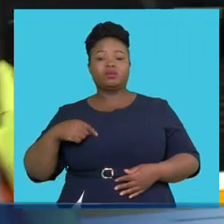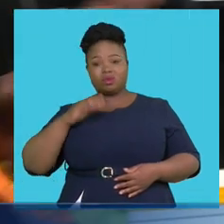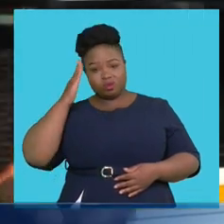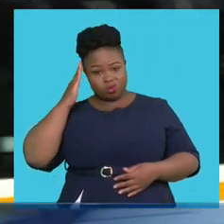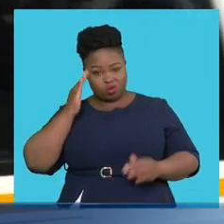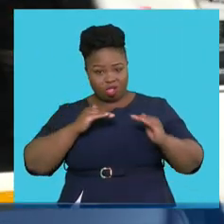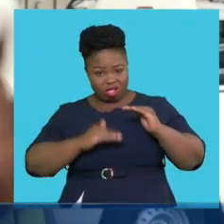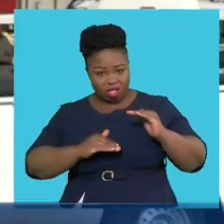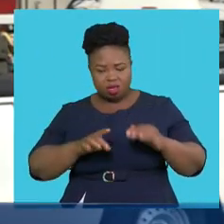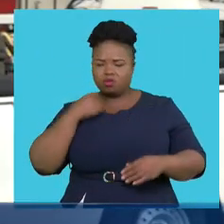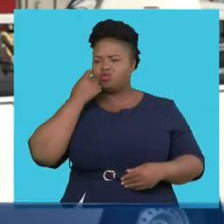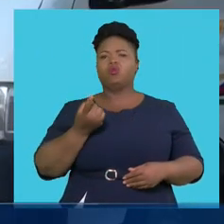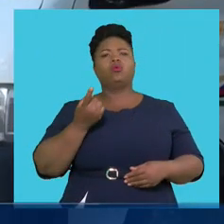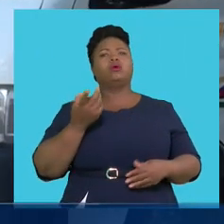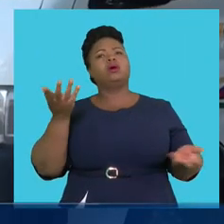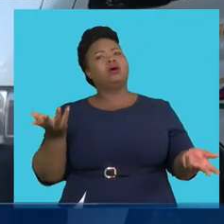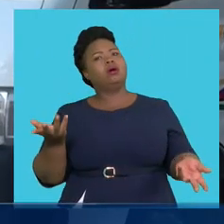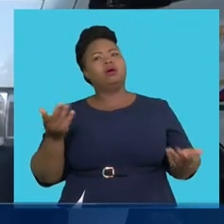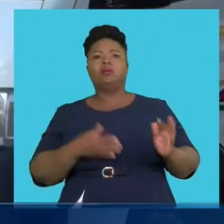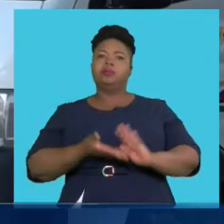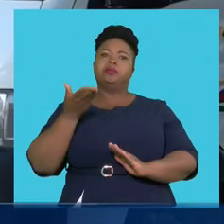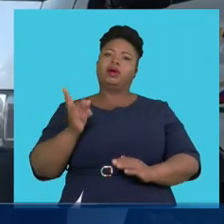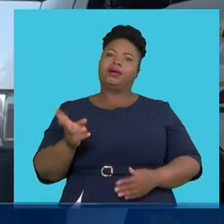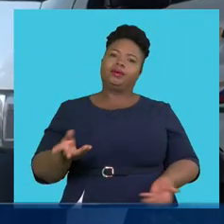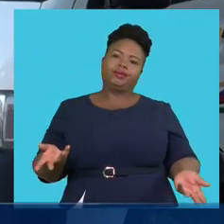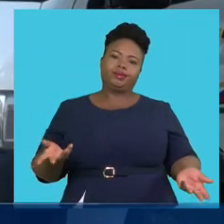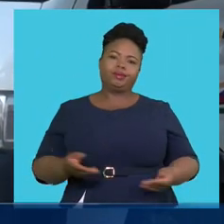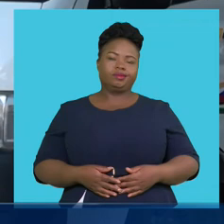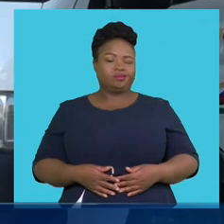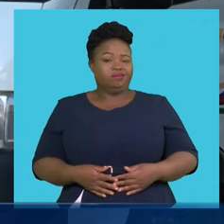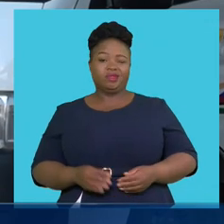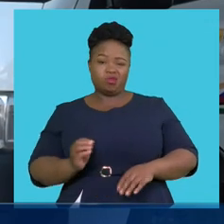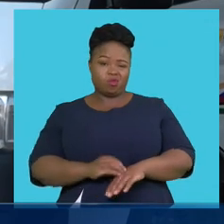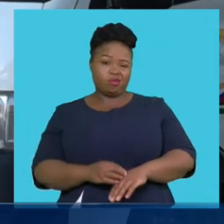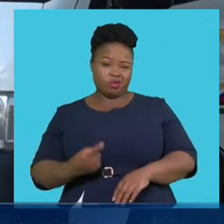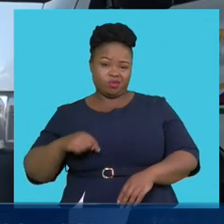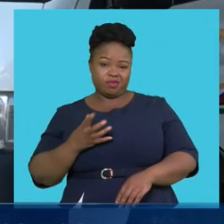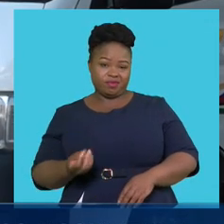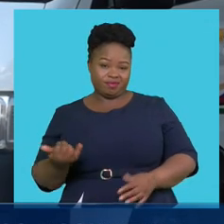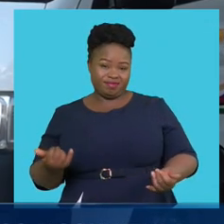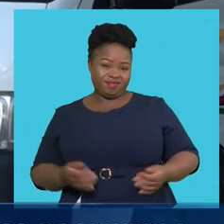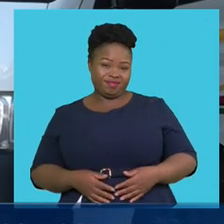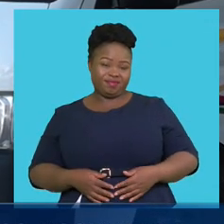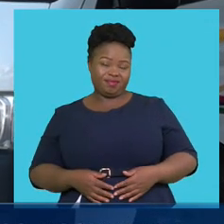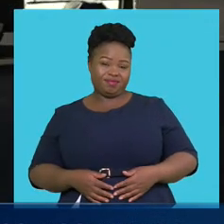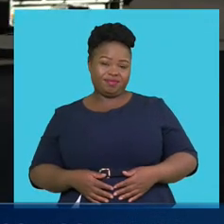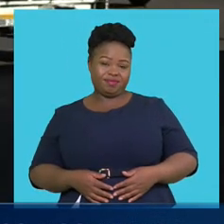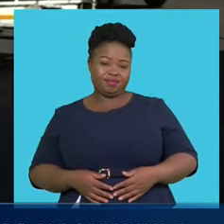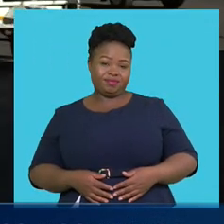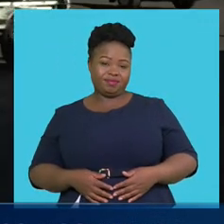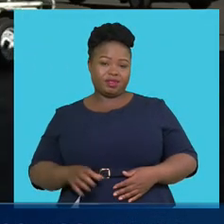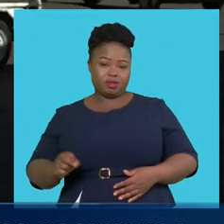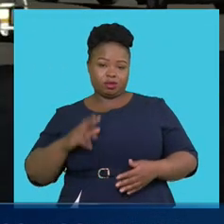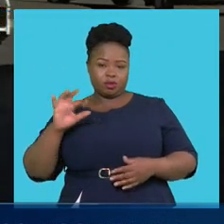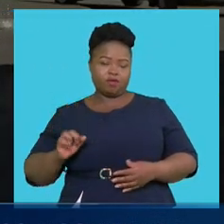ibihlile nje iza ngomso okanye ngomso omnye izawuphinde siyinyuke futhi. Yingxaki esinayo apha apha kuthi kulo mzi wakuthi eSouth